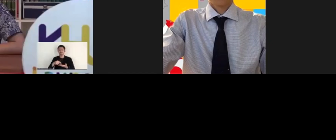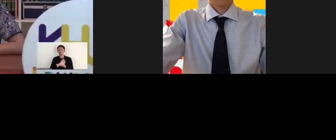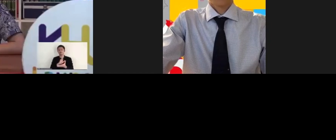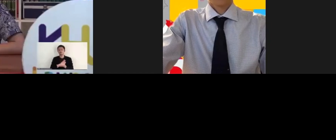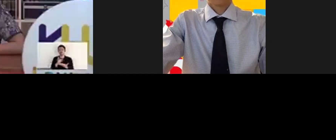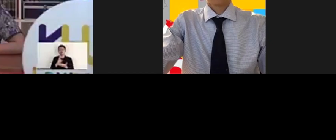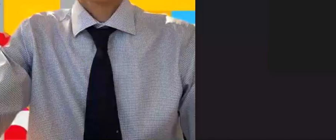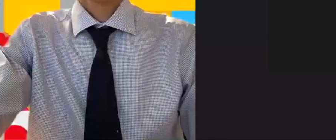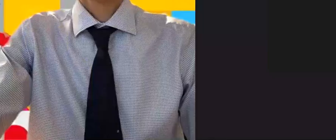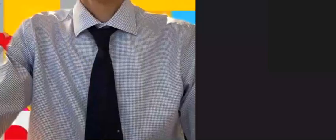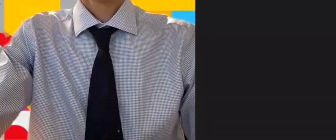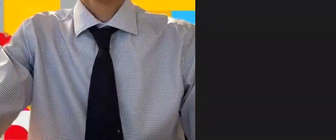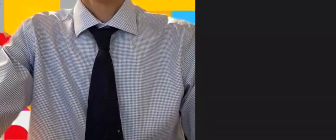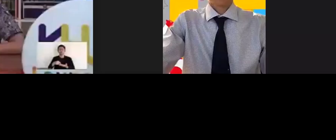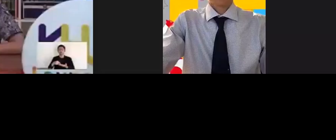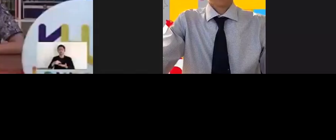University